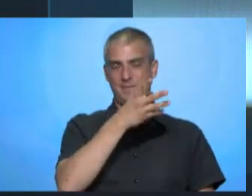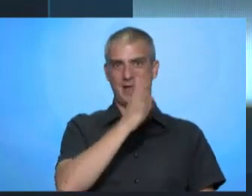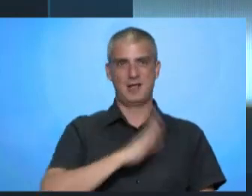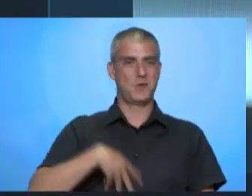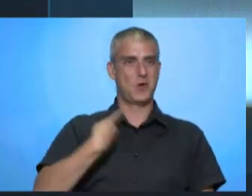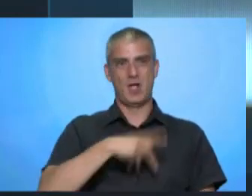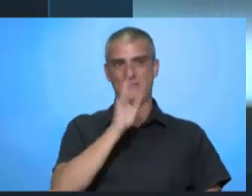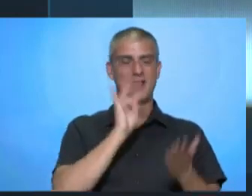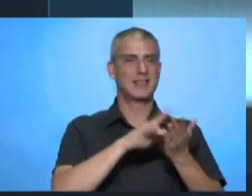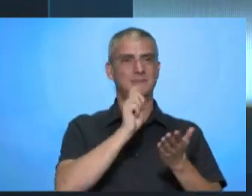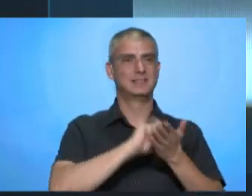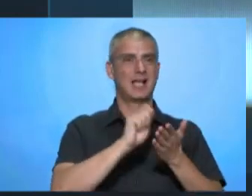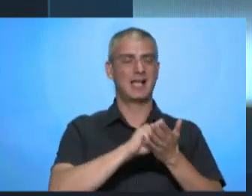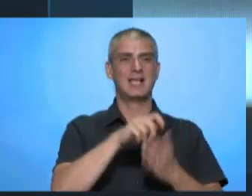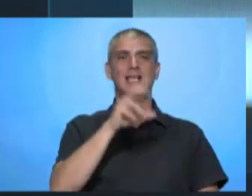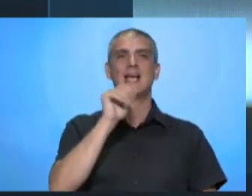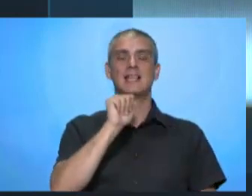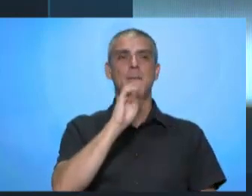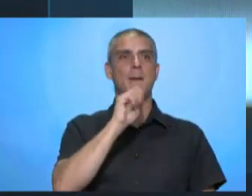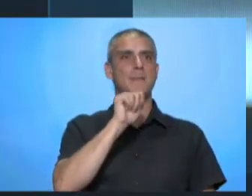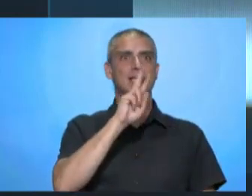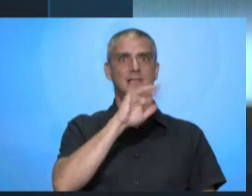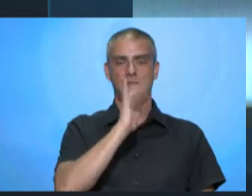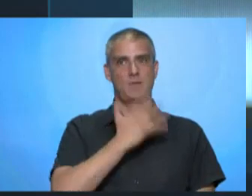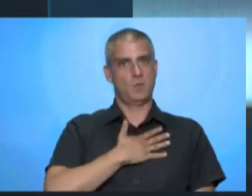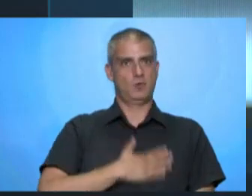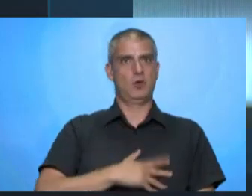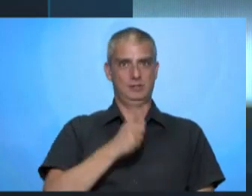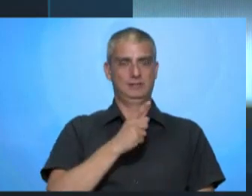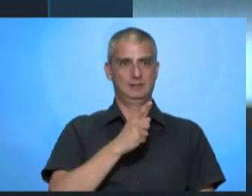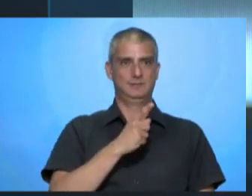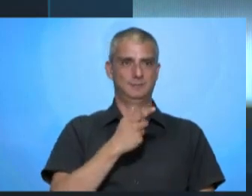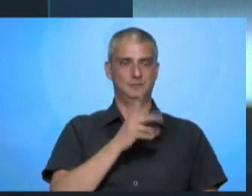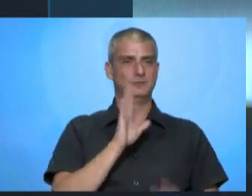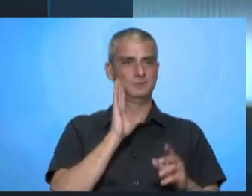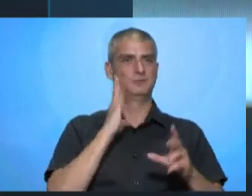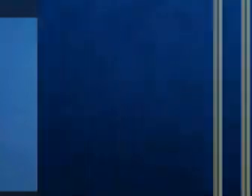כתבנו איתמר מאירי הערב, וגם שם מאוד מאוד רוצים שמודריץ' ייגע בגביע.